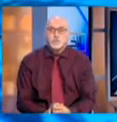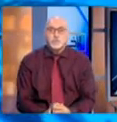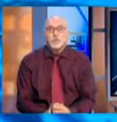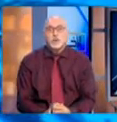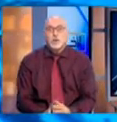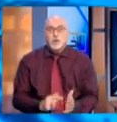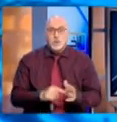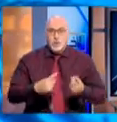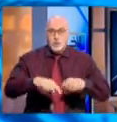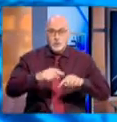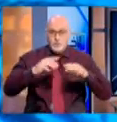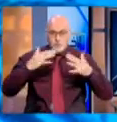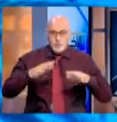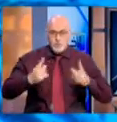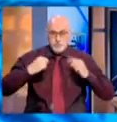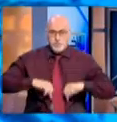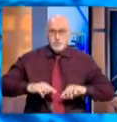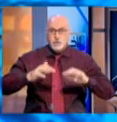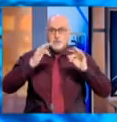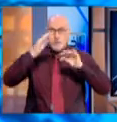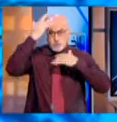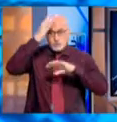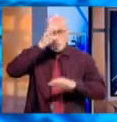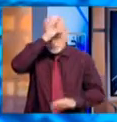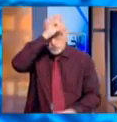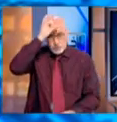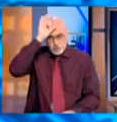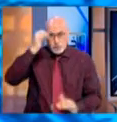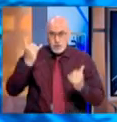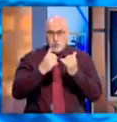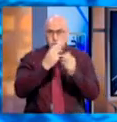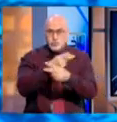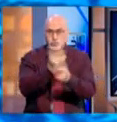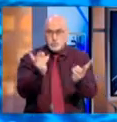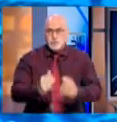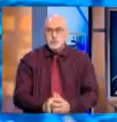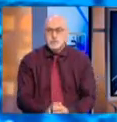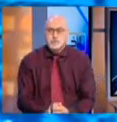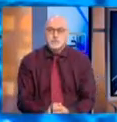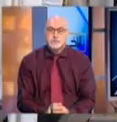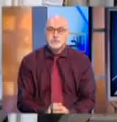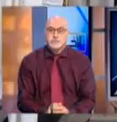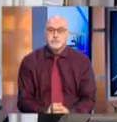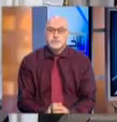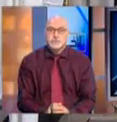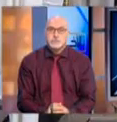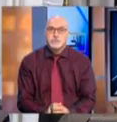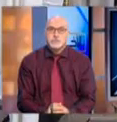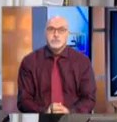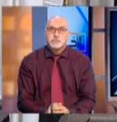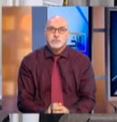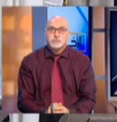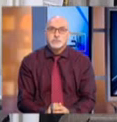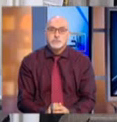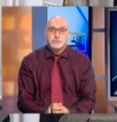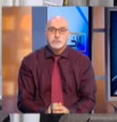وعقب اللقاء أدلى وزير خارجية المملكة العربية السعودية بالتصريح التالي: السلام عليكم. بسم